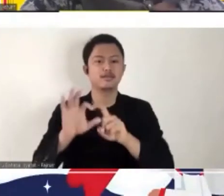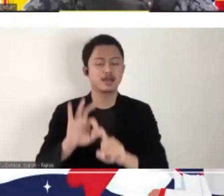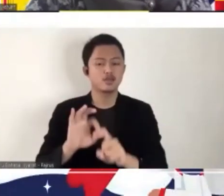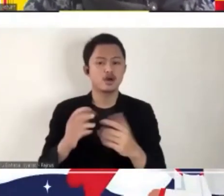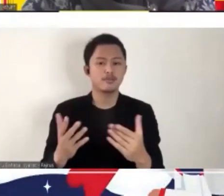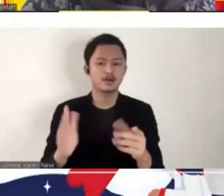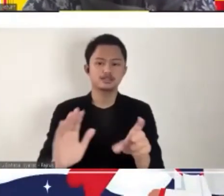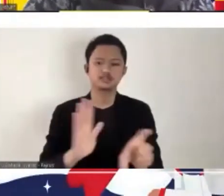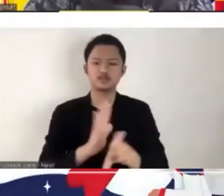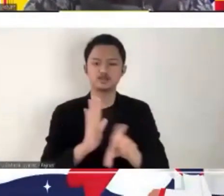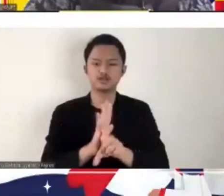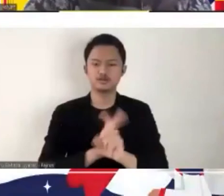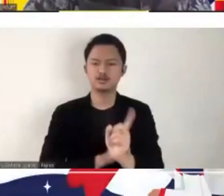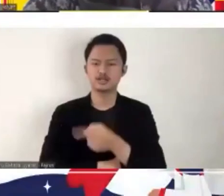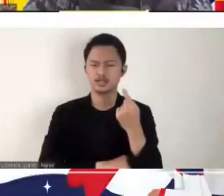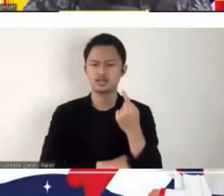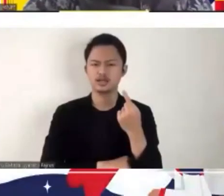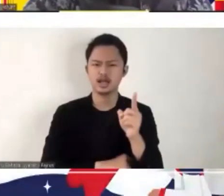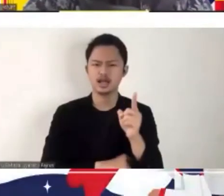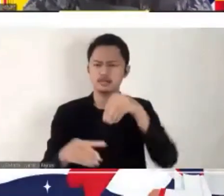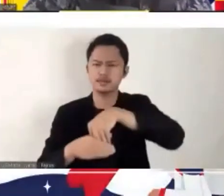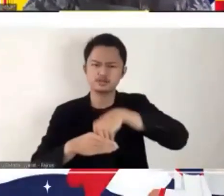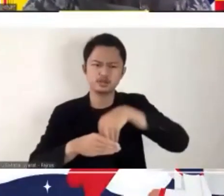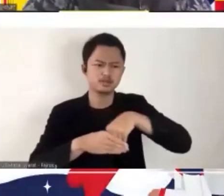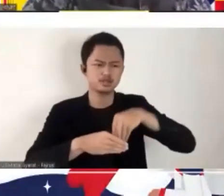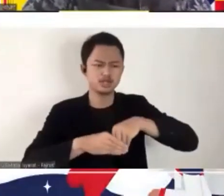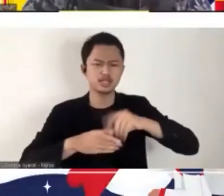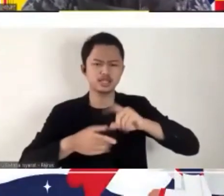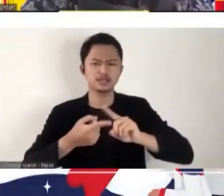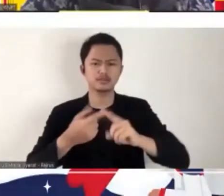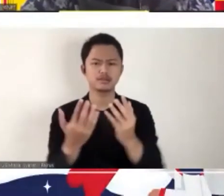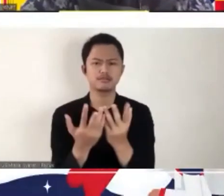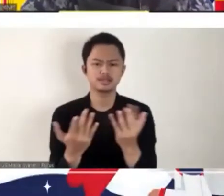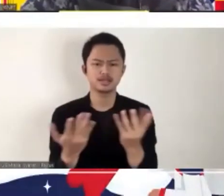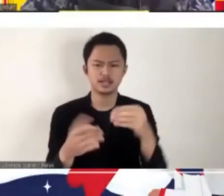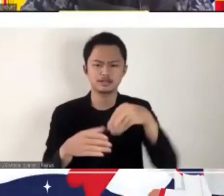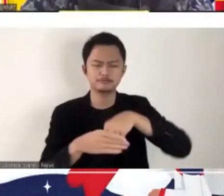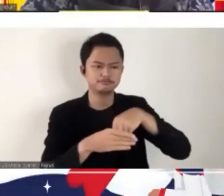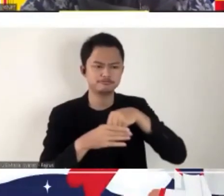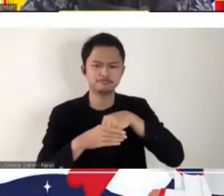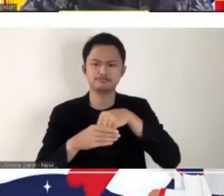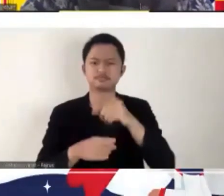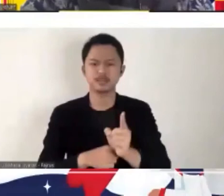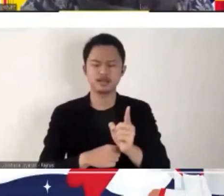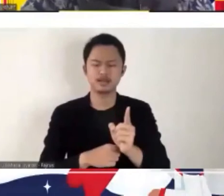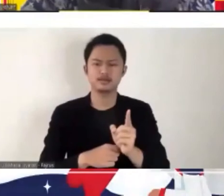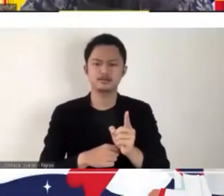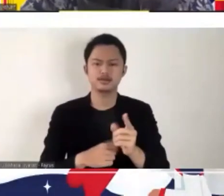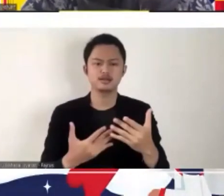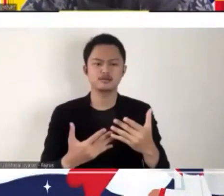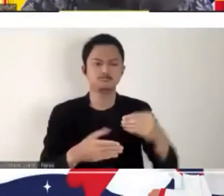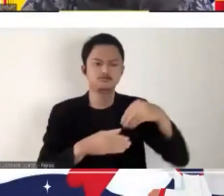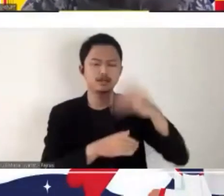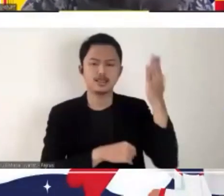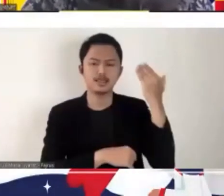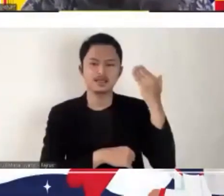ketika kita melakukan bermakna ada masukan masukan dari teman-teman masyarakat sipil ada kemudian David a.img putih itu tadi